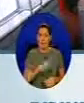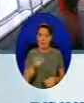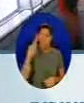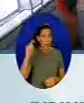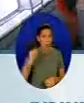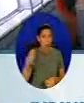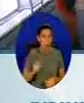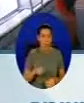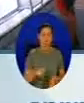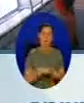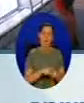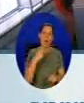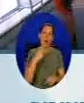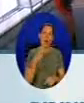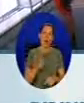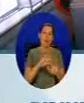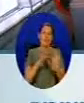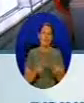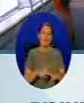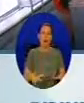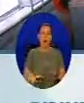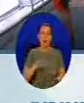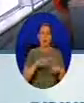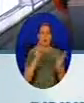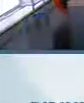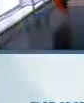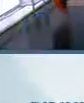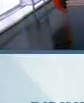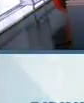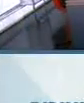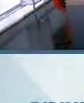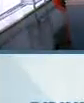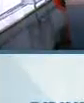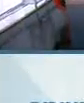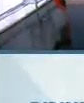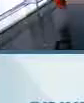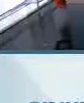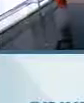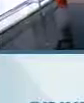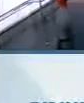שהתיאוריה של כדור הארץ העגול. אני לא חושב שזה תיאוריה.